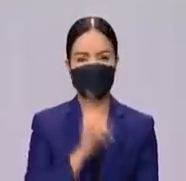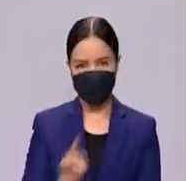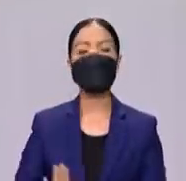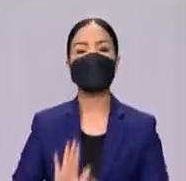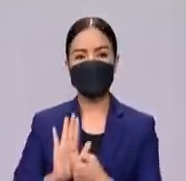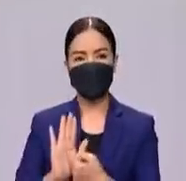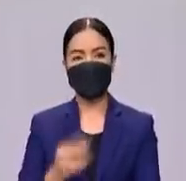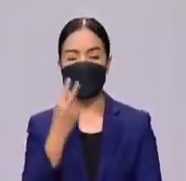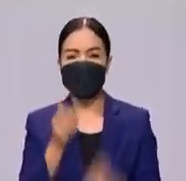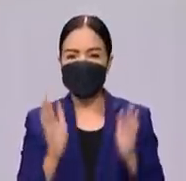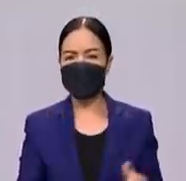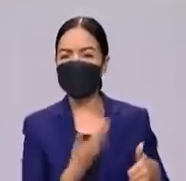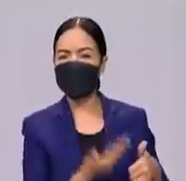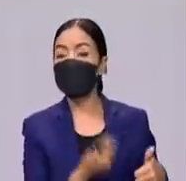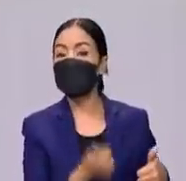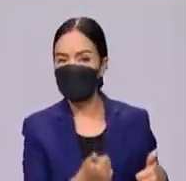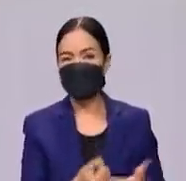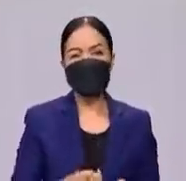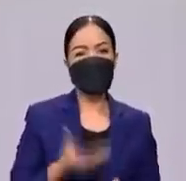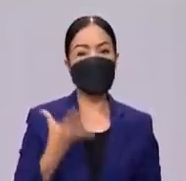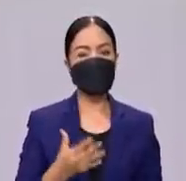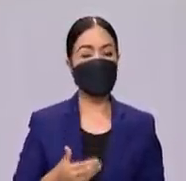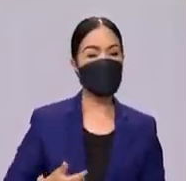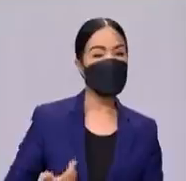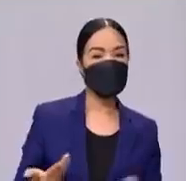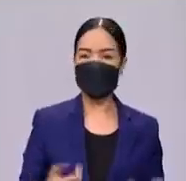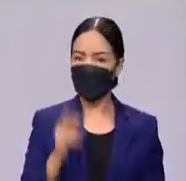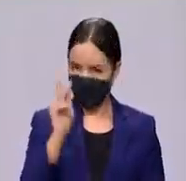ที่เห็นว่าไม่ว่าบุคคลระดับไหนก็ไม่พ้นเงื้อมมือกฎหมายค่ะคุณธีรวัตรคุณวรรณศิริ